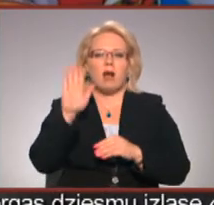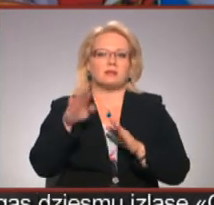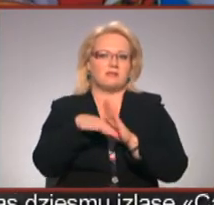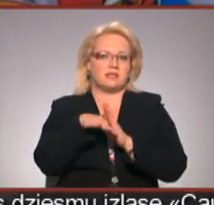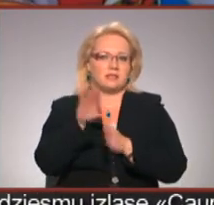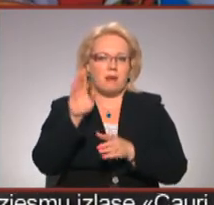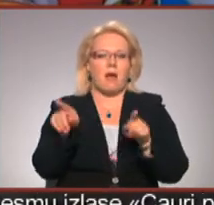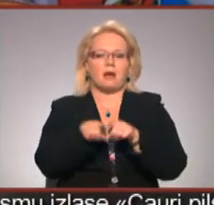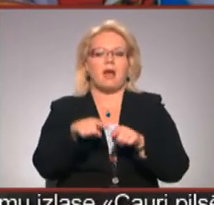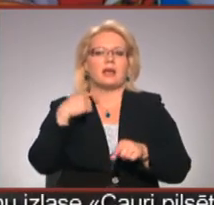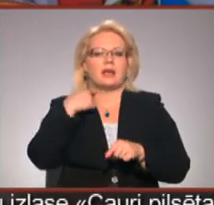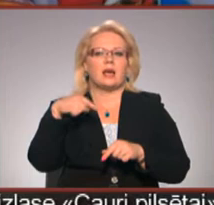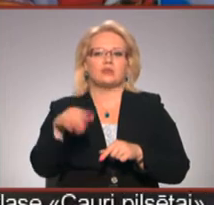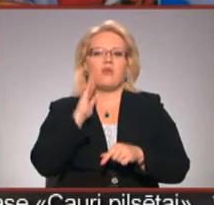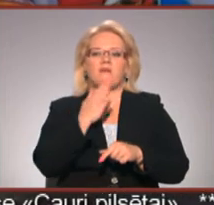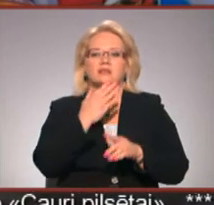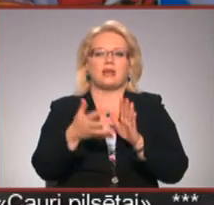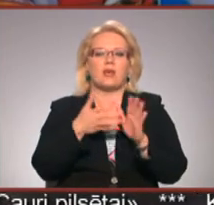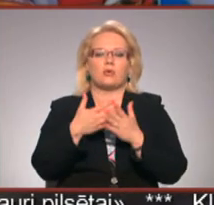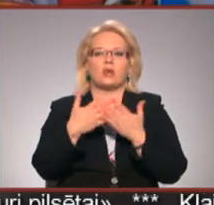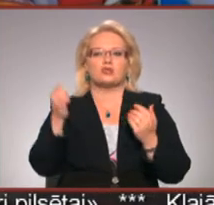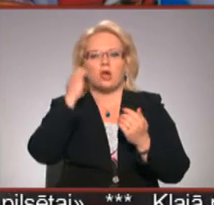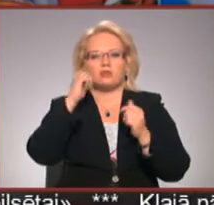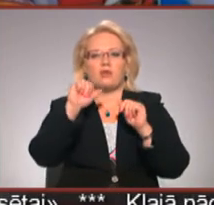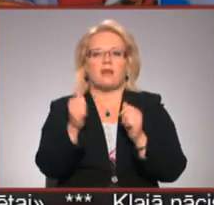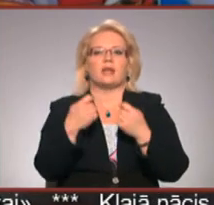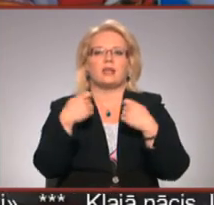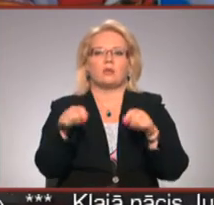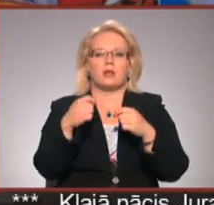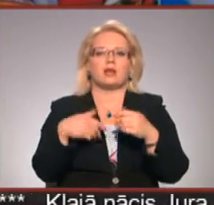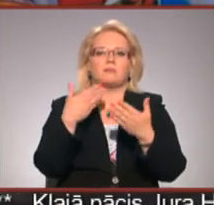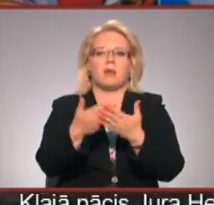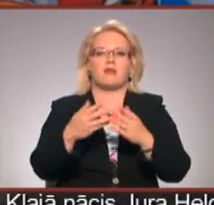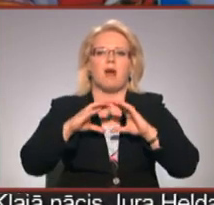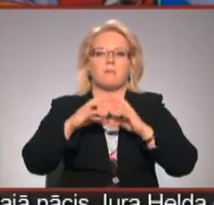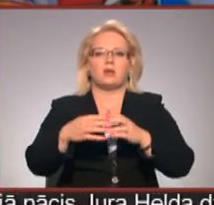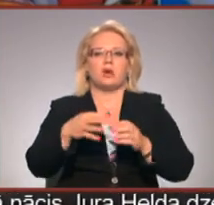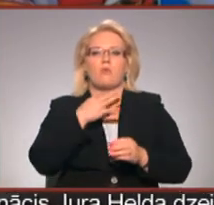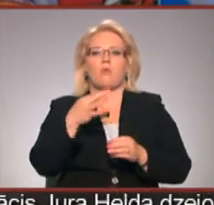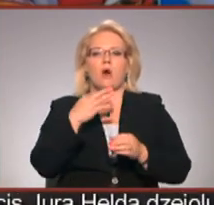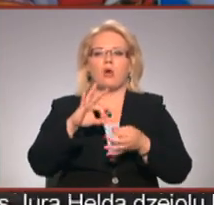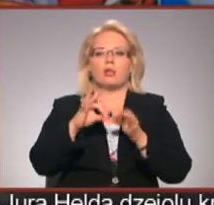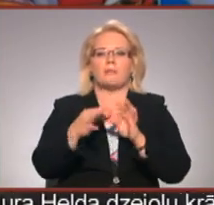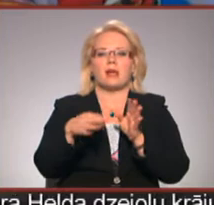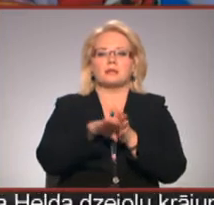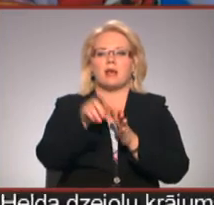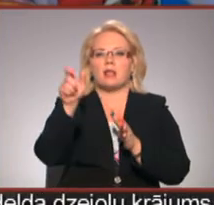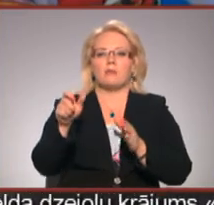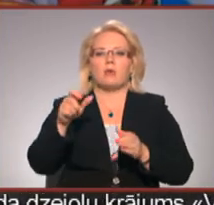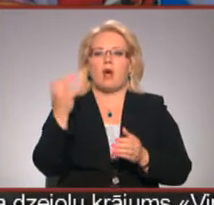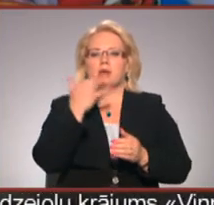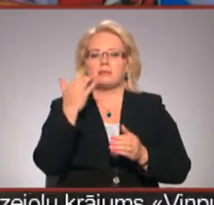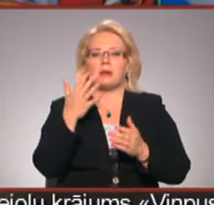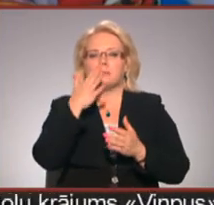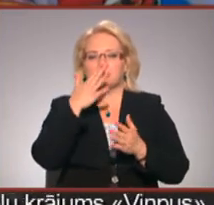vislabāk. Arī Rīgā šovasar netrūks dažādu suvenīru tirgotāji, kuri piedāvā arī pasaules koru olimpiādes dalībniekiem no ārzemēm spilgtu